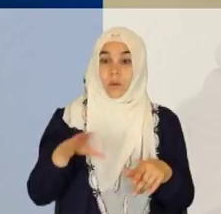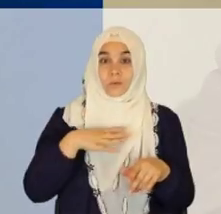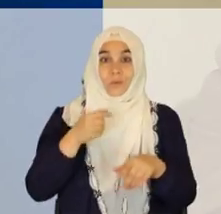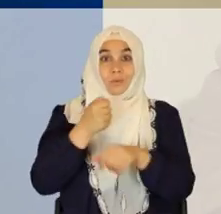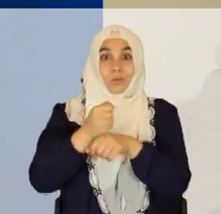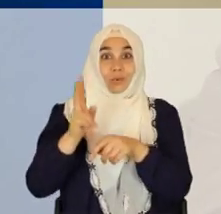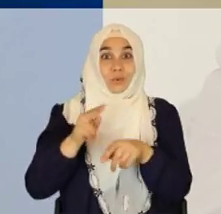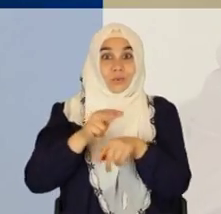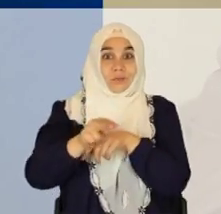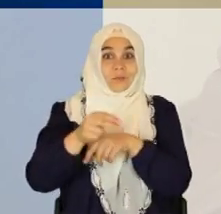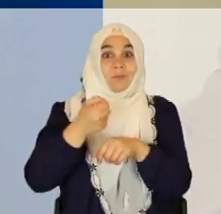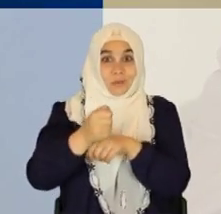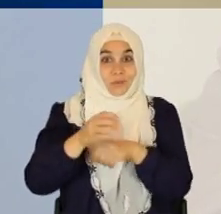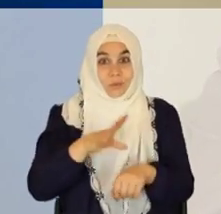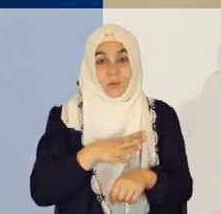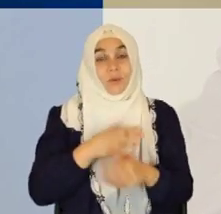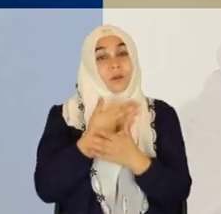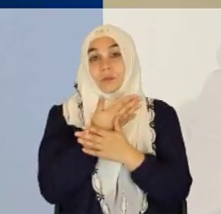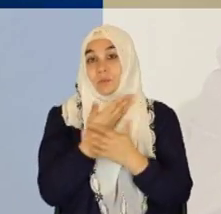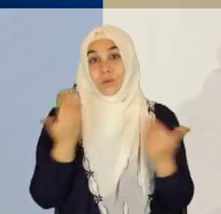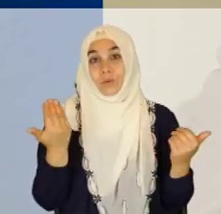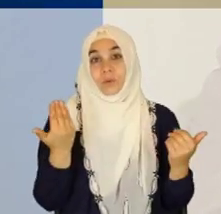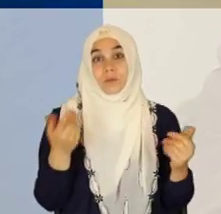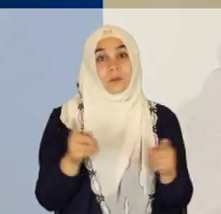deganimi? Majburladi demaganimi?